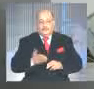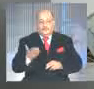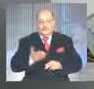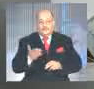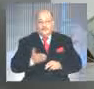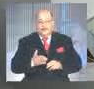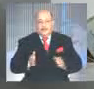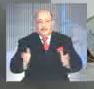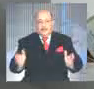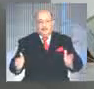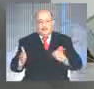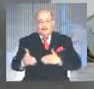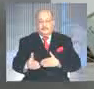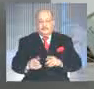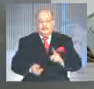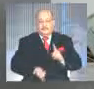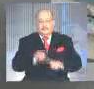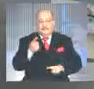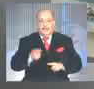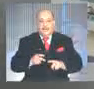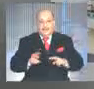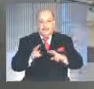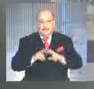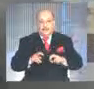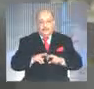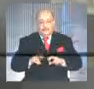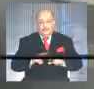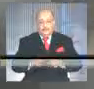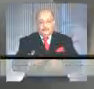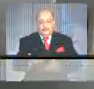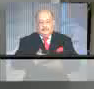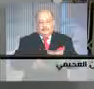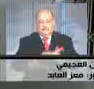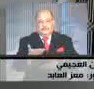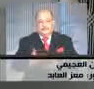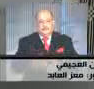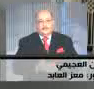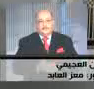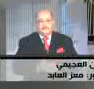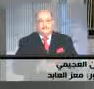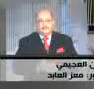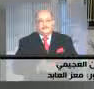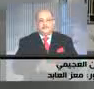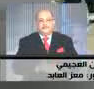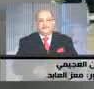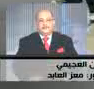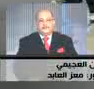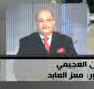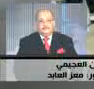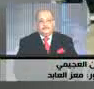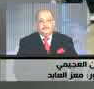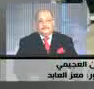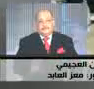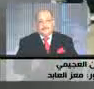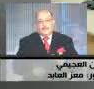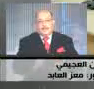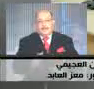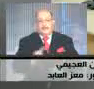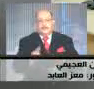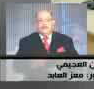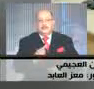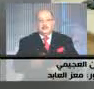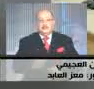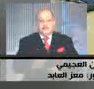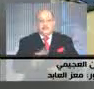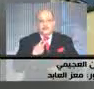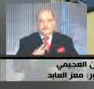كهرباء والغاز. وضع استراتيجية مستقبلية لقطاع الطاقة في تونس هدف هذه اللقاءات الجهوية